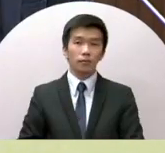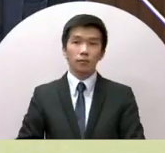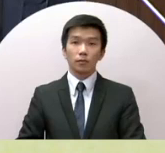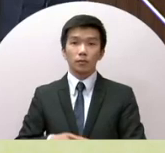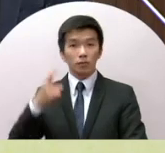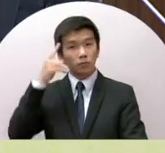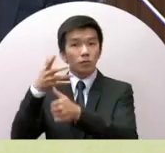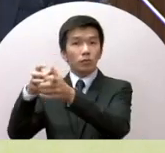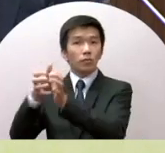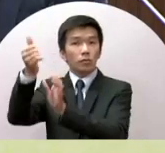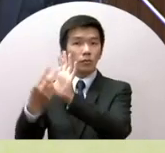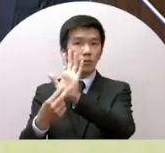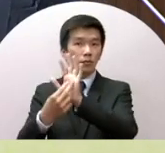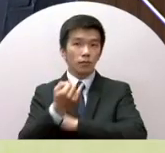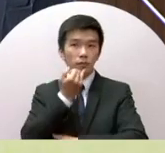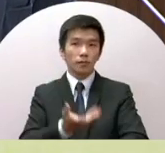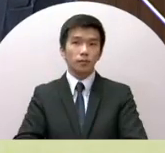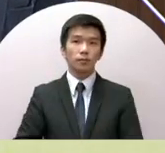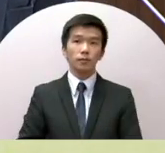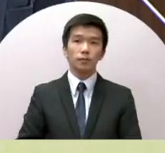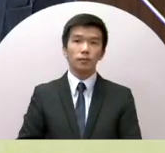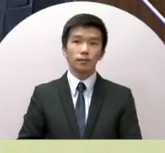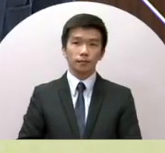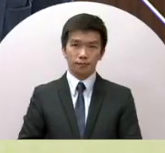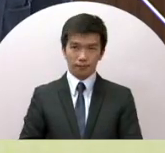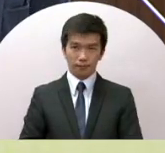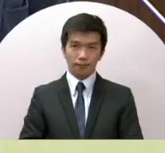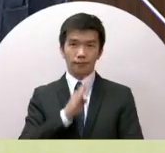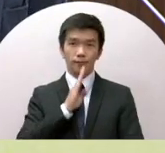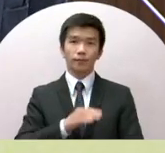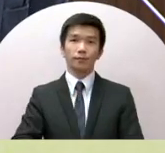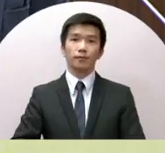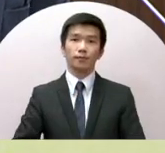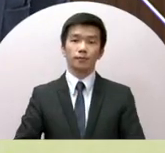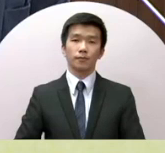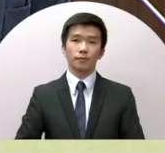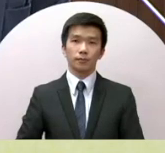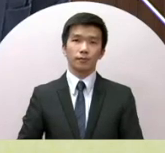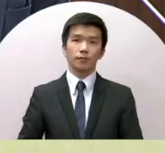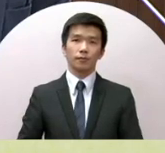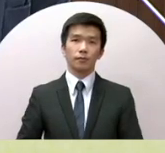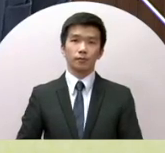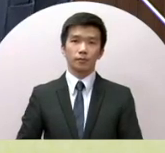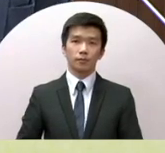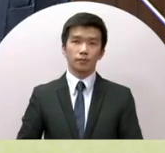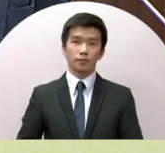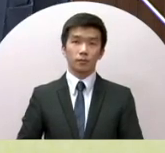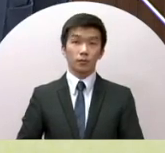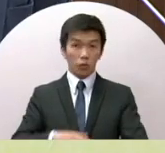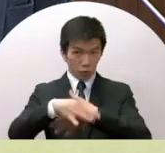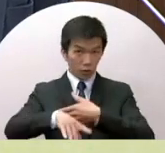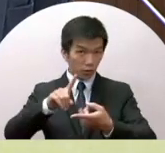明？ 谢谢徐委员。有关于这个部分，就是跨国的这个部分，的确是我们这一次的那个法案里面 不足的部